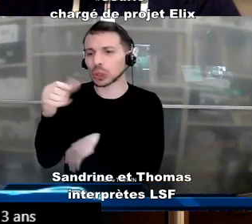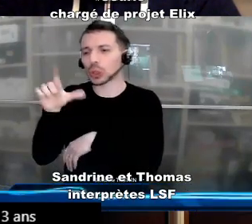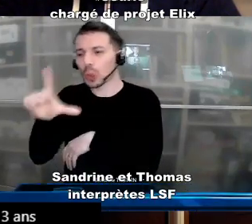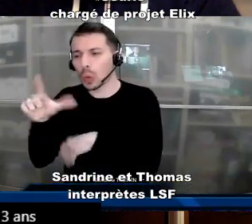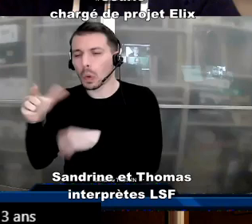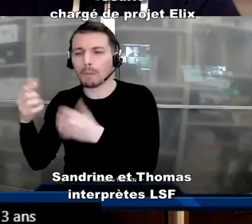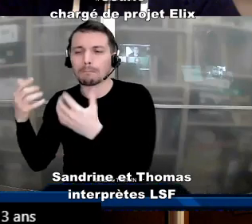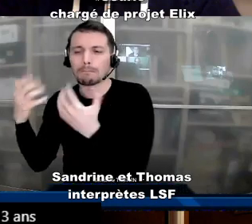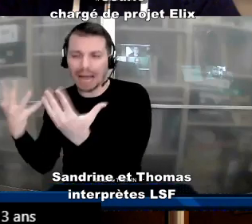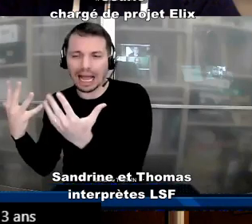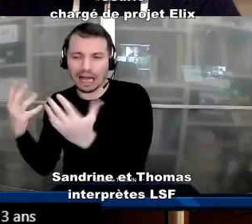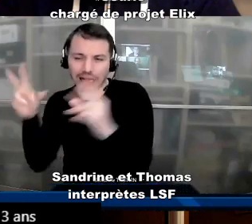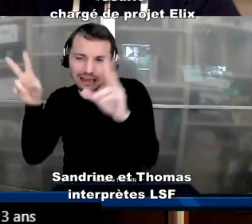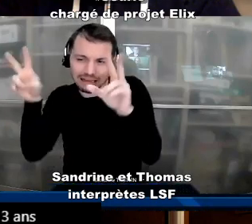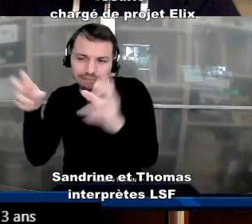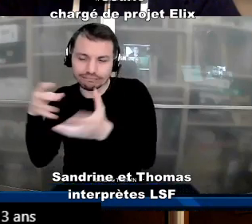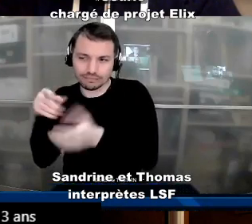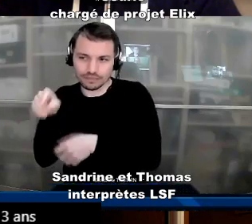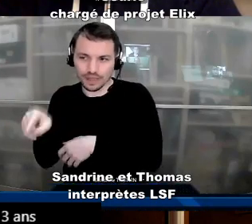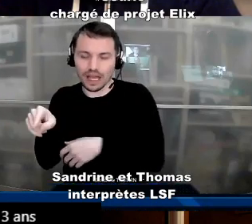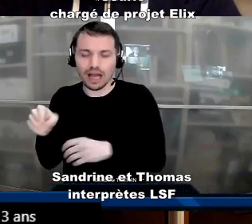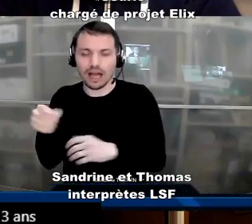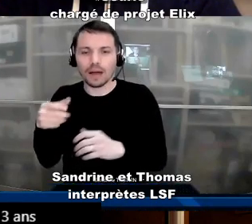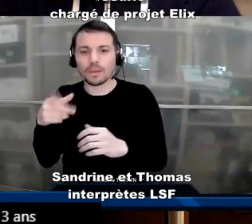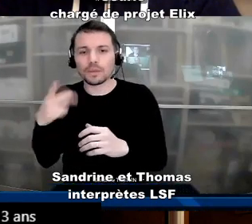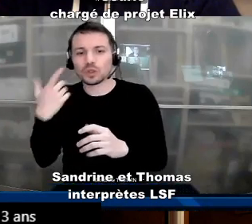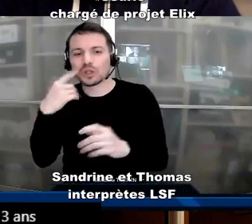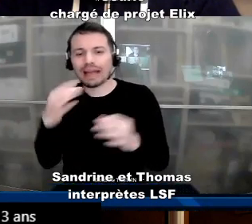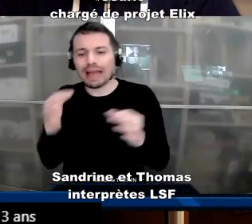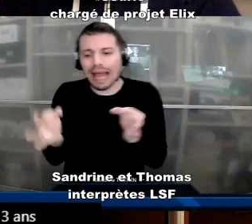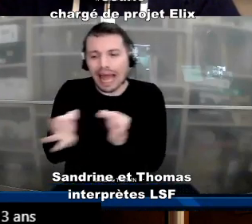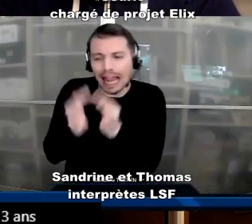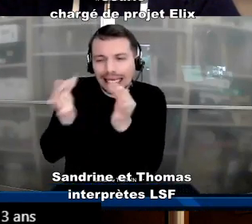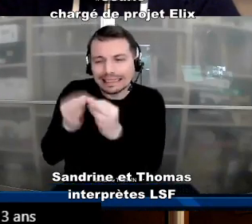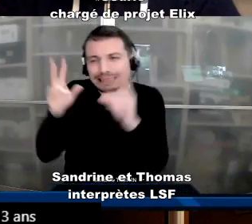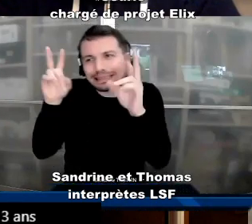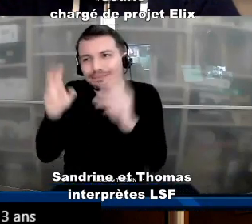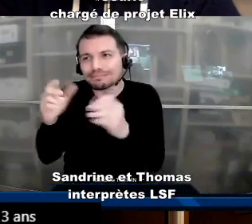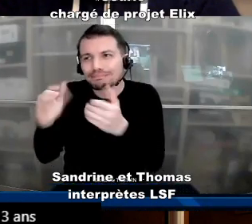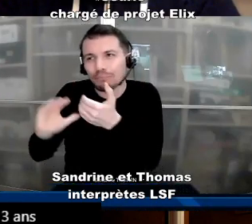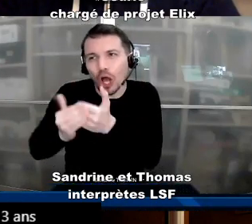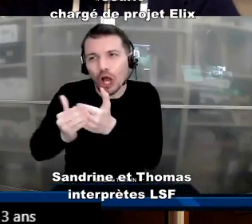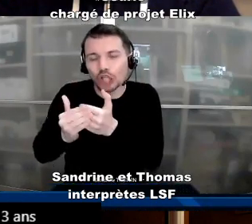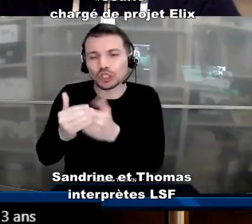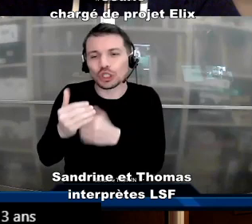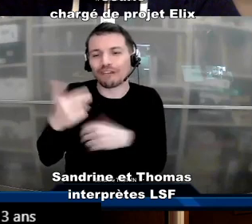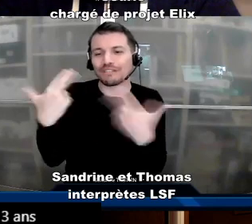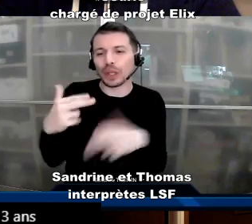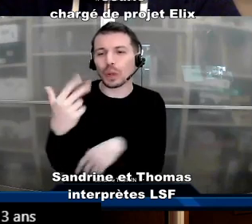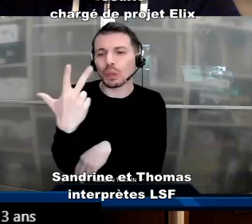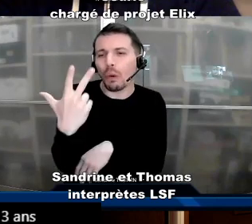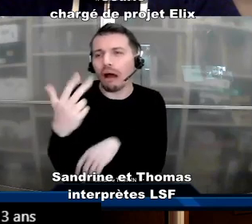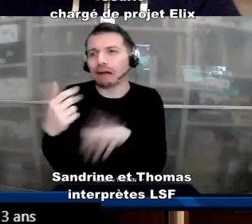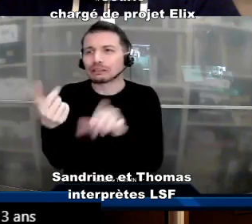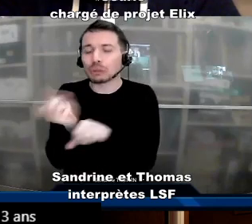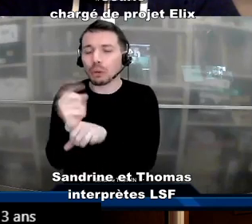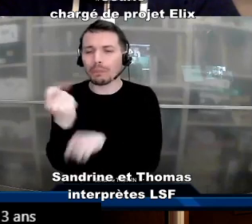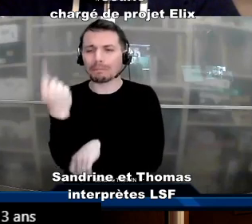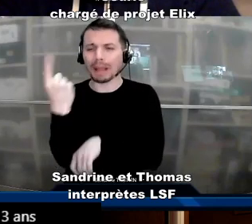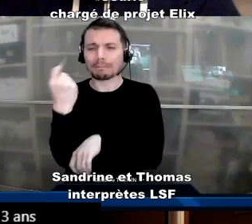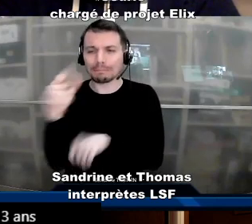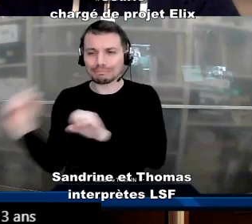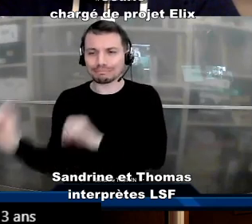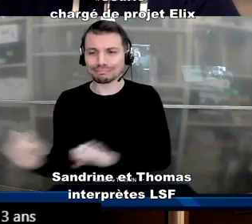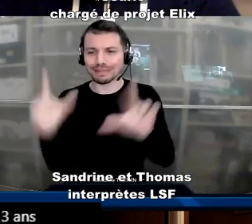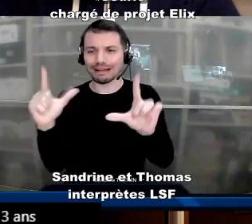main. Où là, ça va ressembler un peu à LX, où il y avoir beaucoup de vidéos de 3 à 6 secondes avec des signes, etc. Beaucoup moins pratique qu'LX,